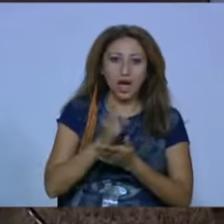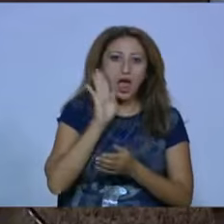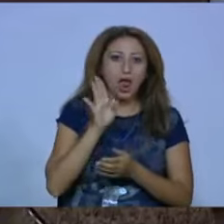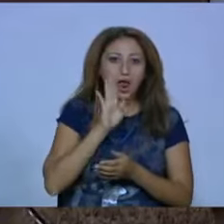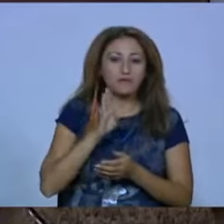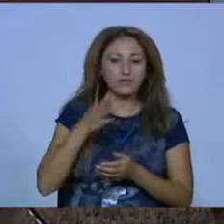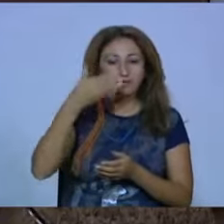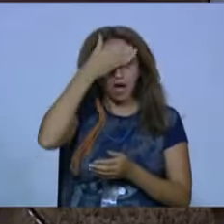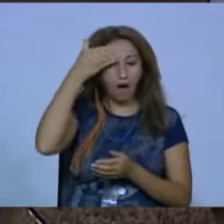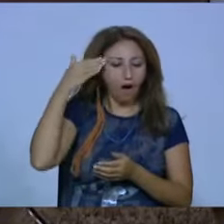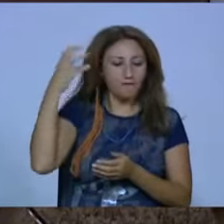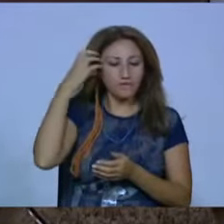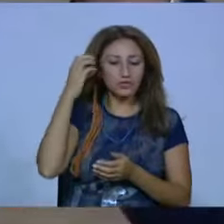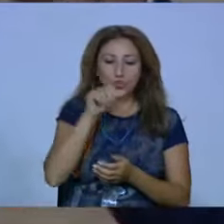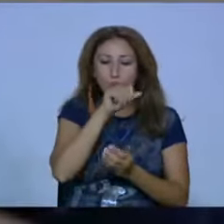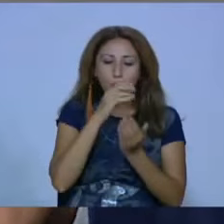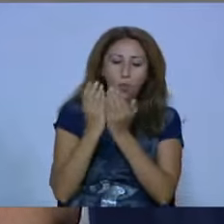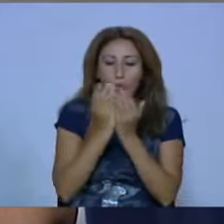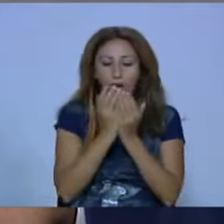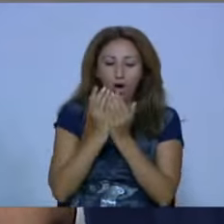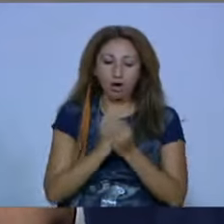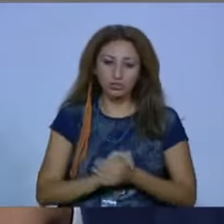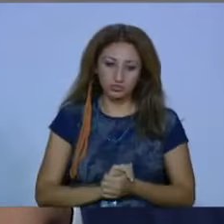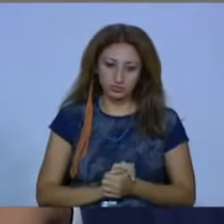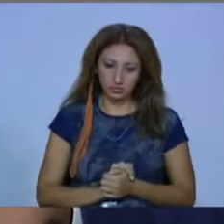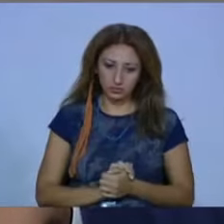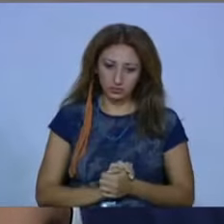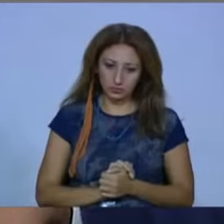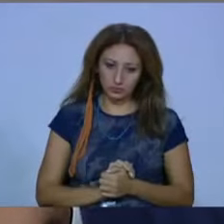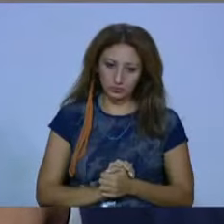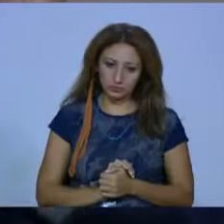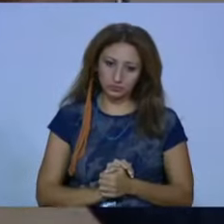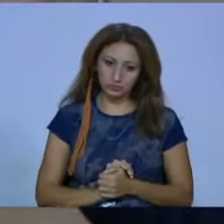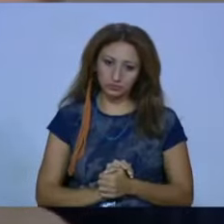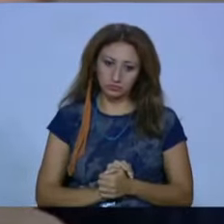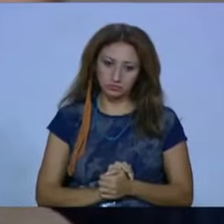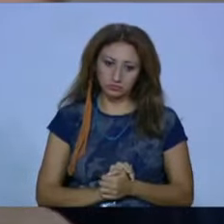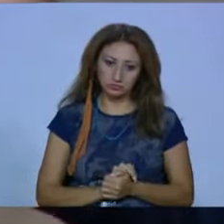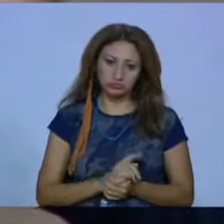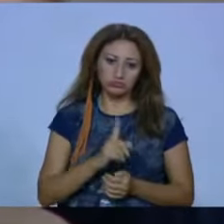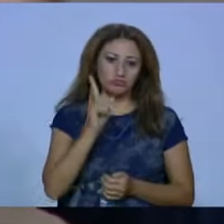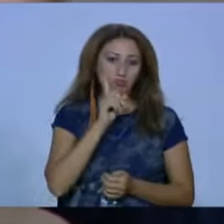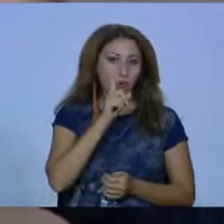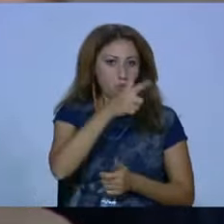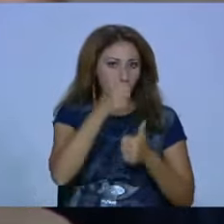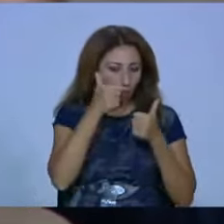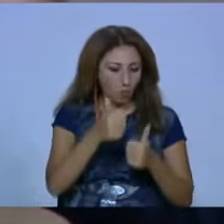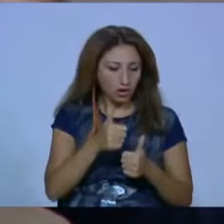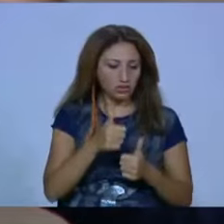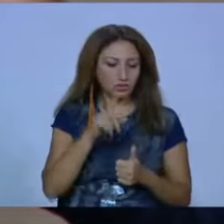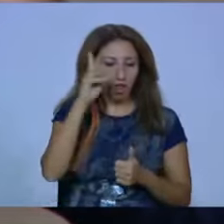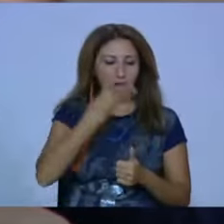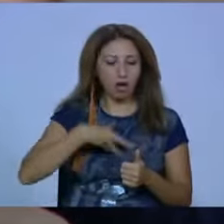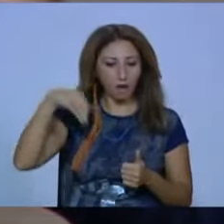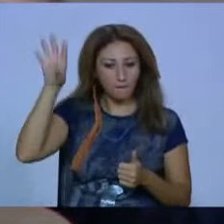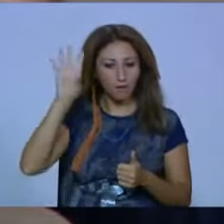القرآن وأيتام. وهم يعني علاء يعني الوالدة كمان الأمنا العظيمة دي رحمة الله عليها،